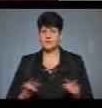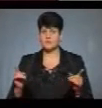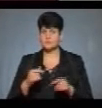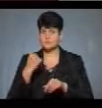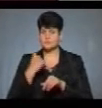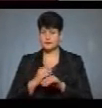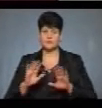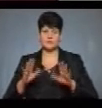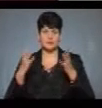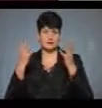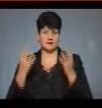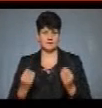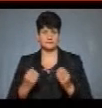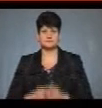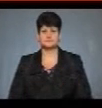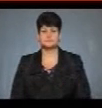головні події дня.